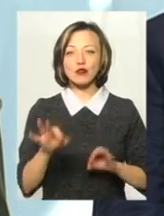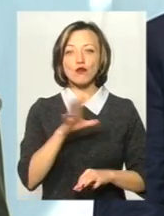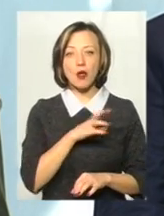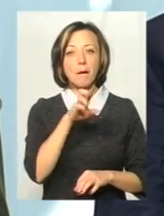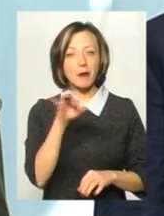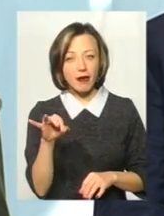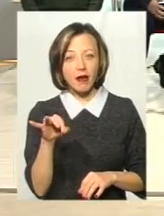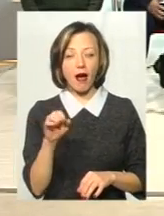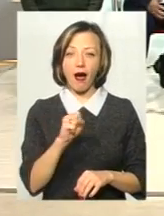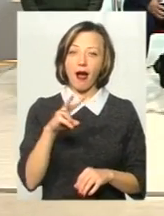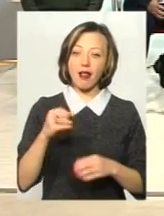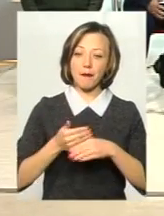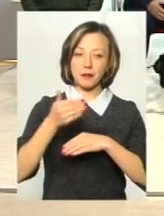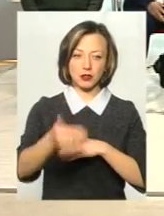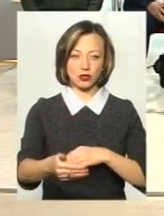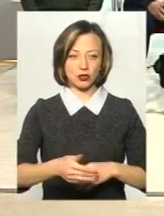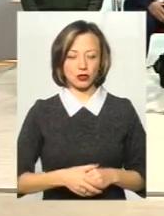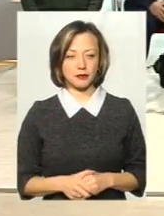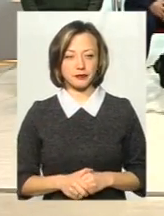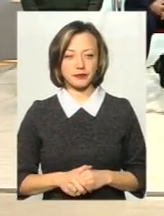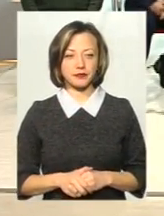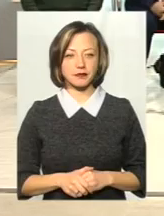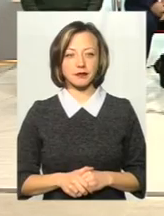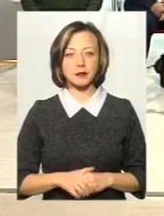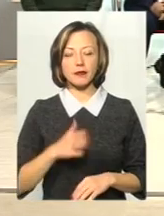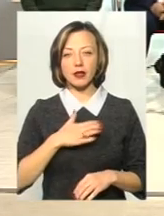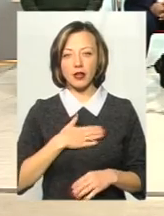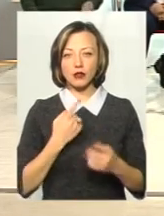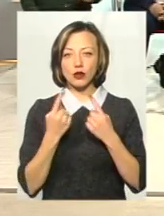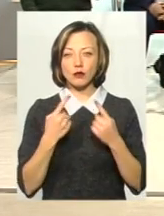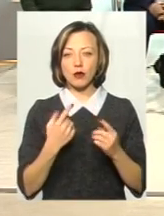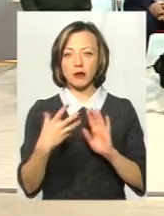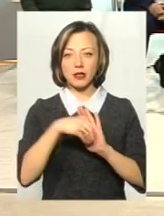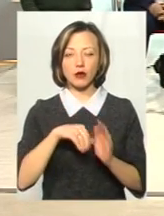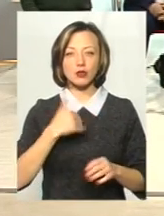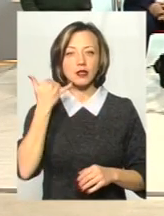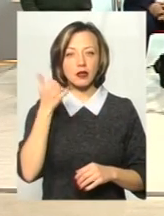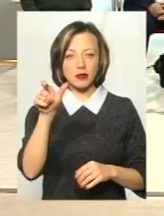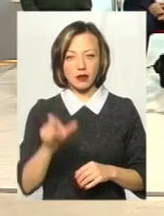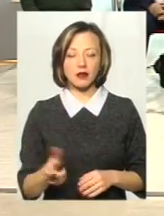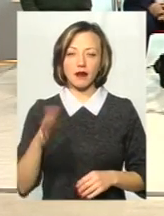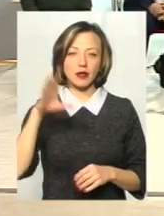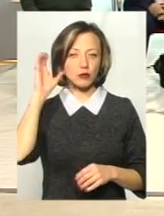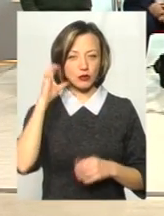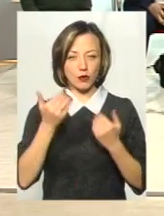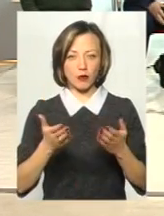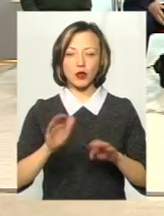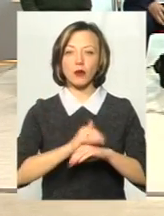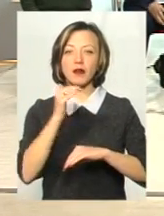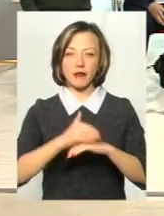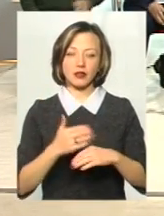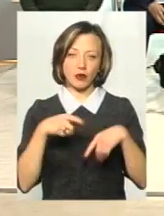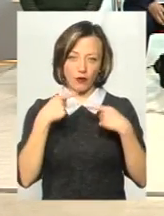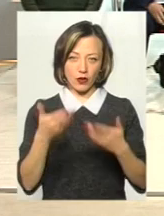би, але трохи пізніше. Дякую. До нашої розмови хоче приєднатися телеглядач. Давайте послухаємо його. Добрий вечір,